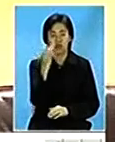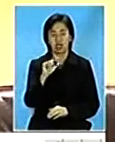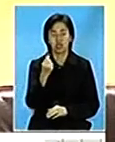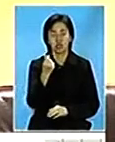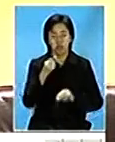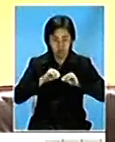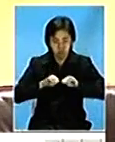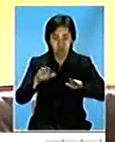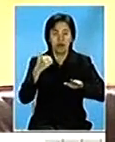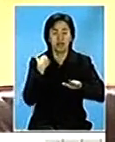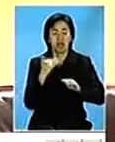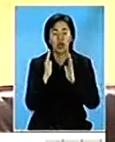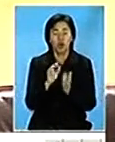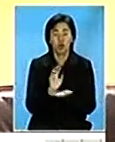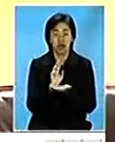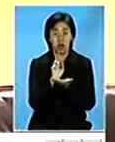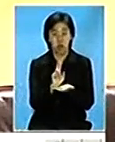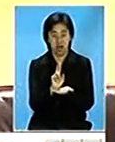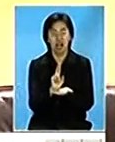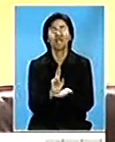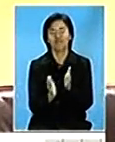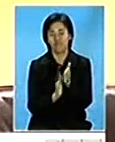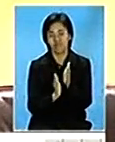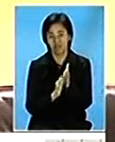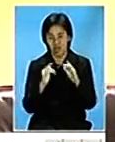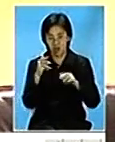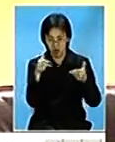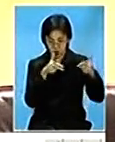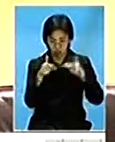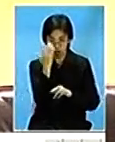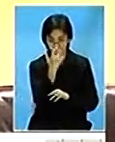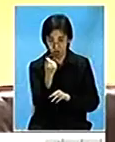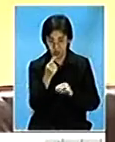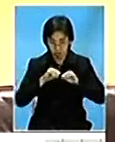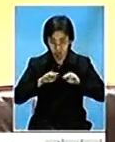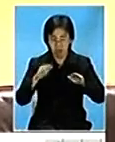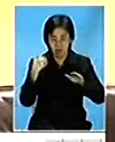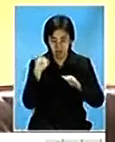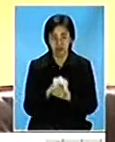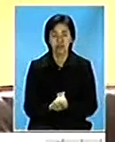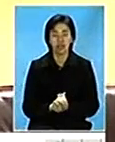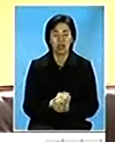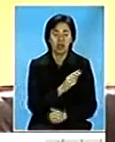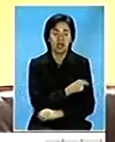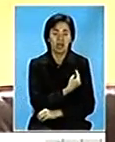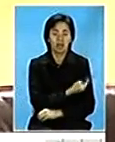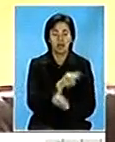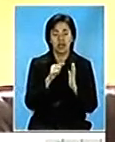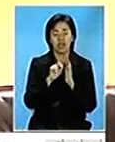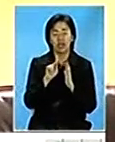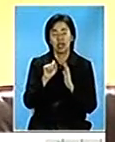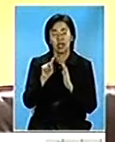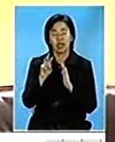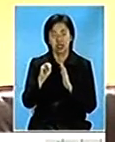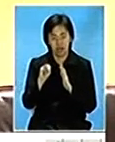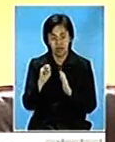ำหรับผู้ที่จะได้รับรางวัลชนะเลิศนะครับโดยมีศาสตราจารย์จิตคุณนายแพทย์เกษมวัฒนชัยองคมนตรี